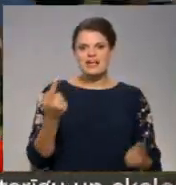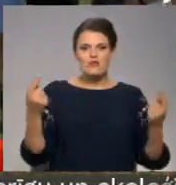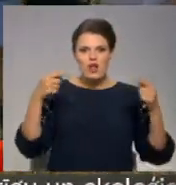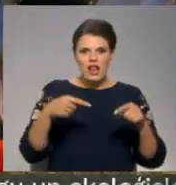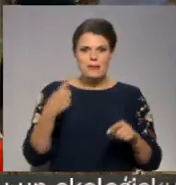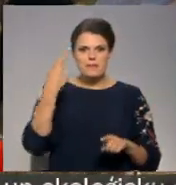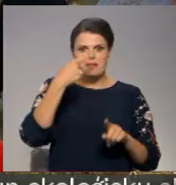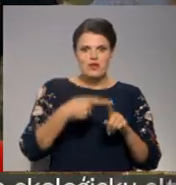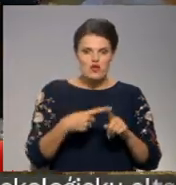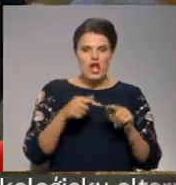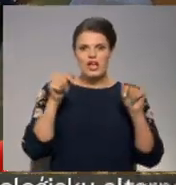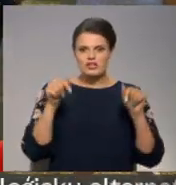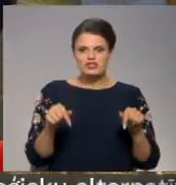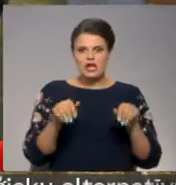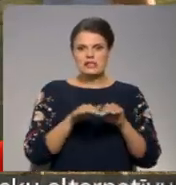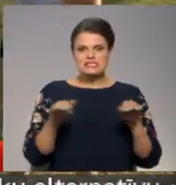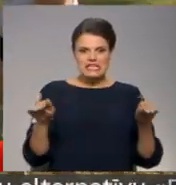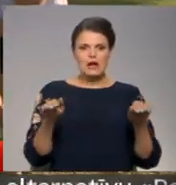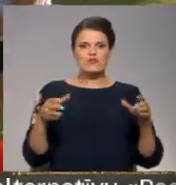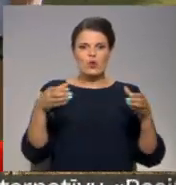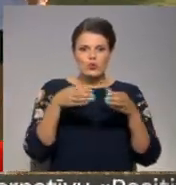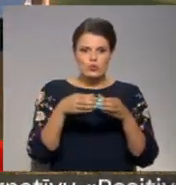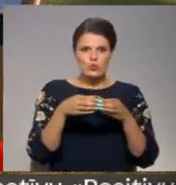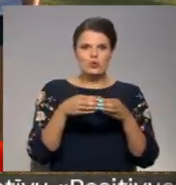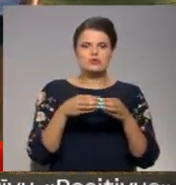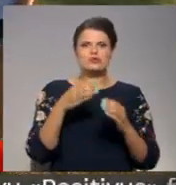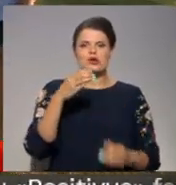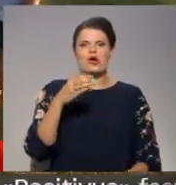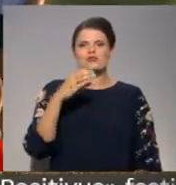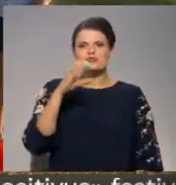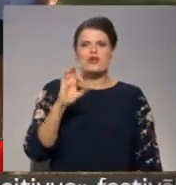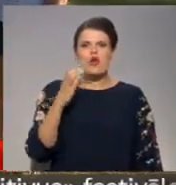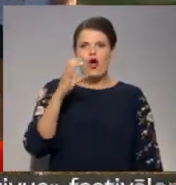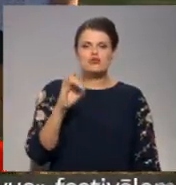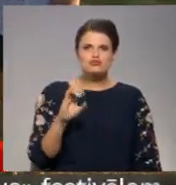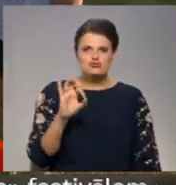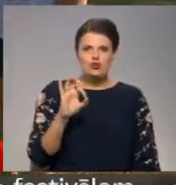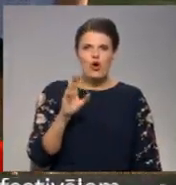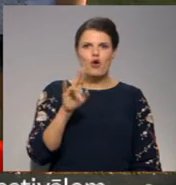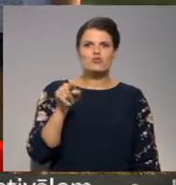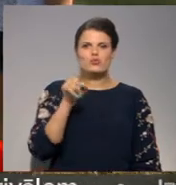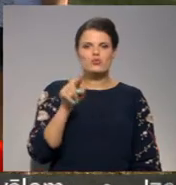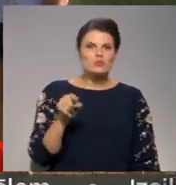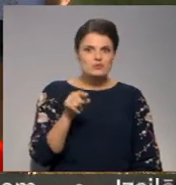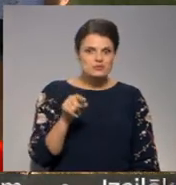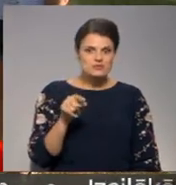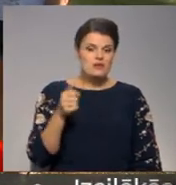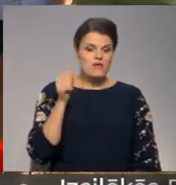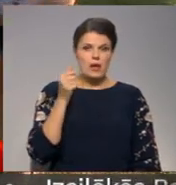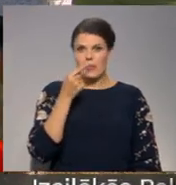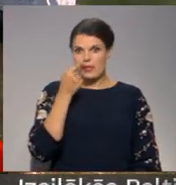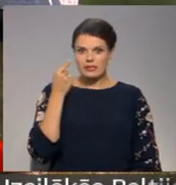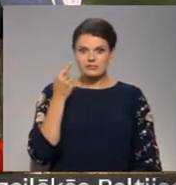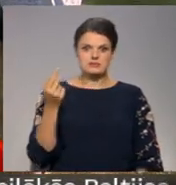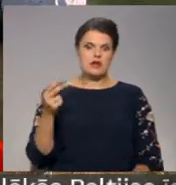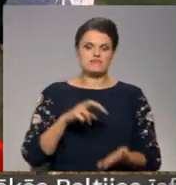reizi pozitīvus skatu ir iemēģinājusi grupa The Coconuts. Vakar tikko arī pavisam nesen